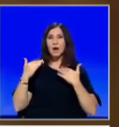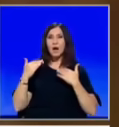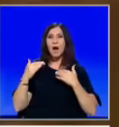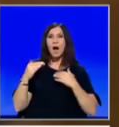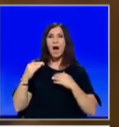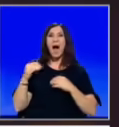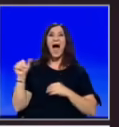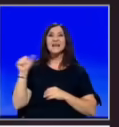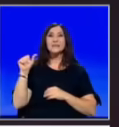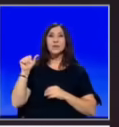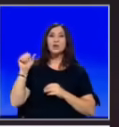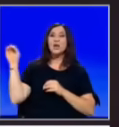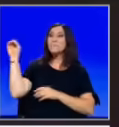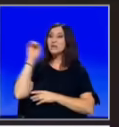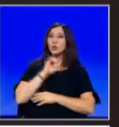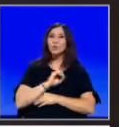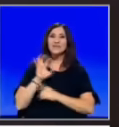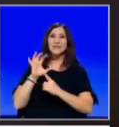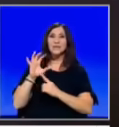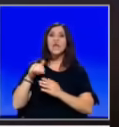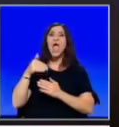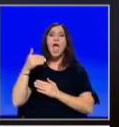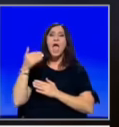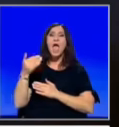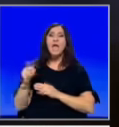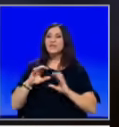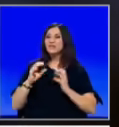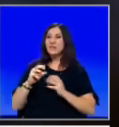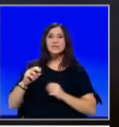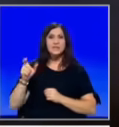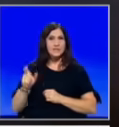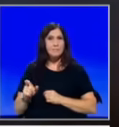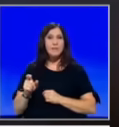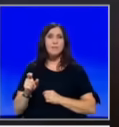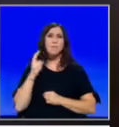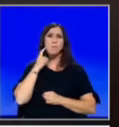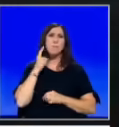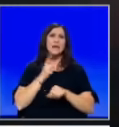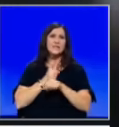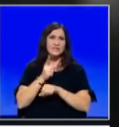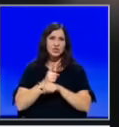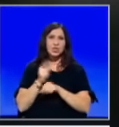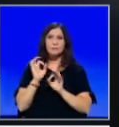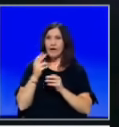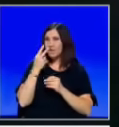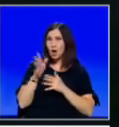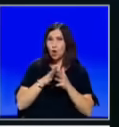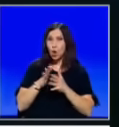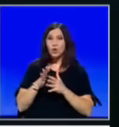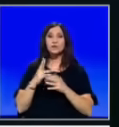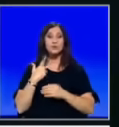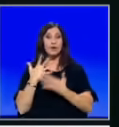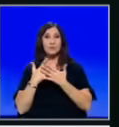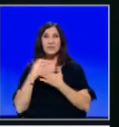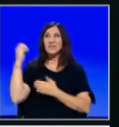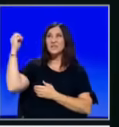Астероиди, метеорити, сателити, извънземни и дори балистични ракети. Така видяха хората в социалните мрежи светещите обекти в